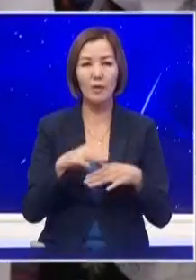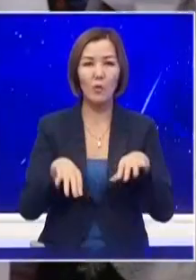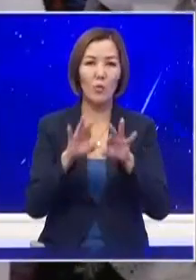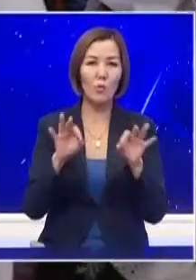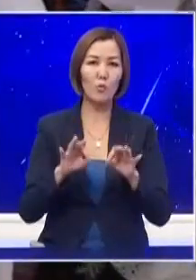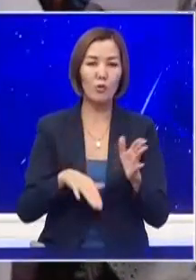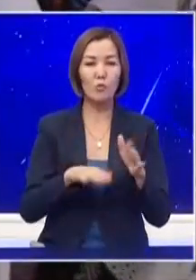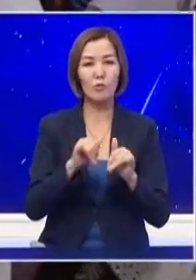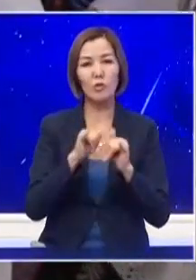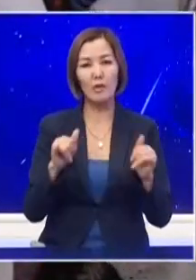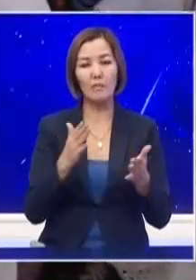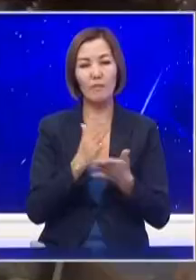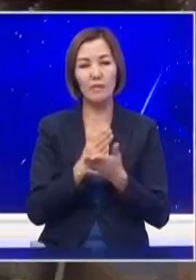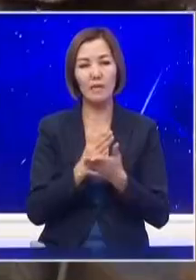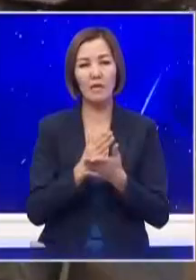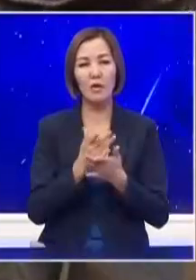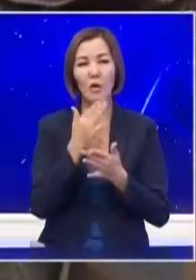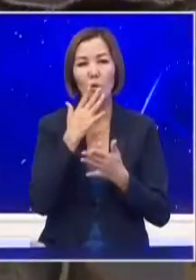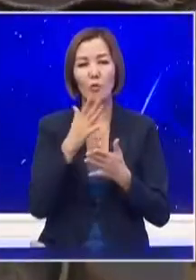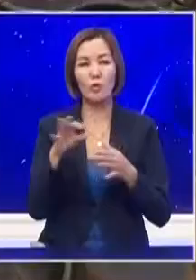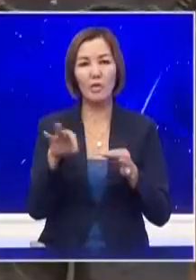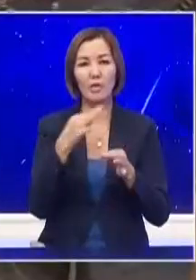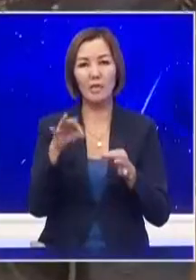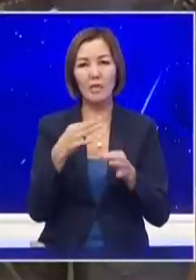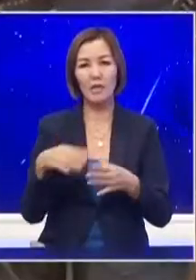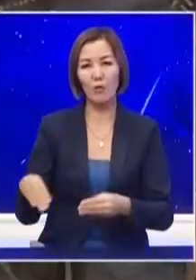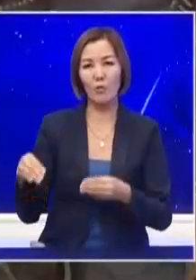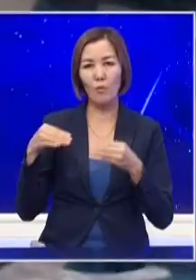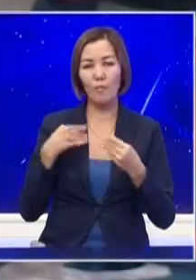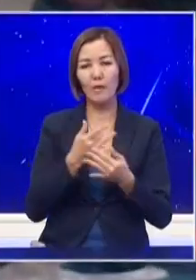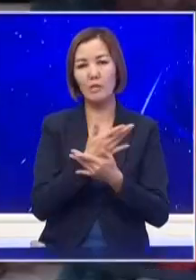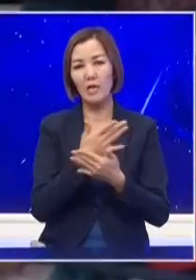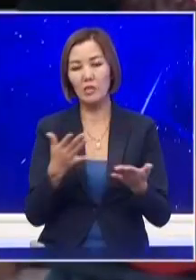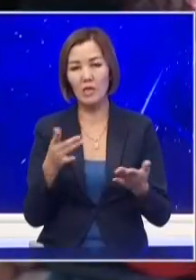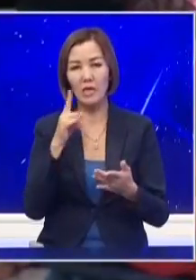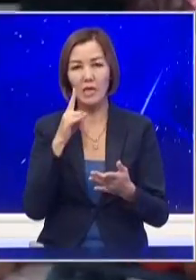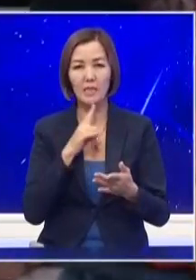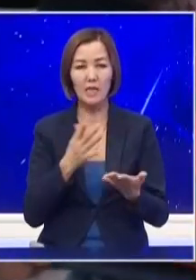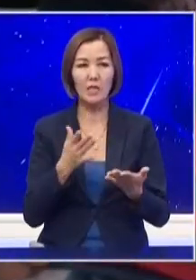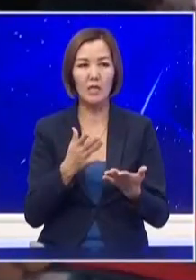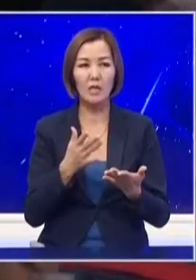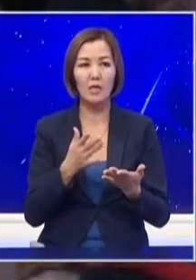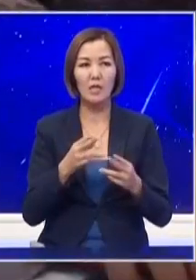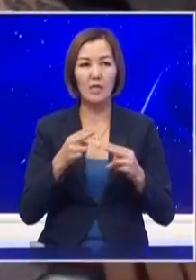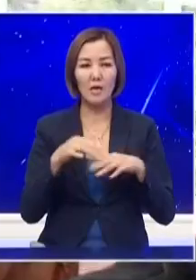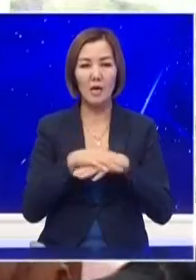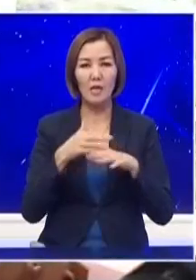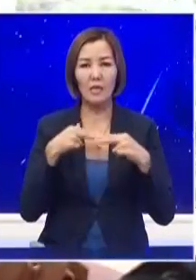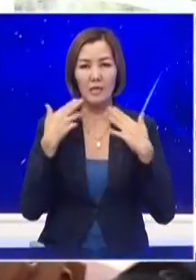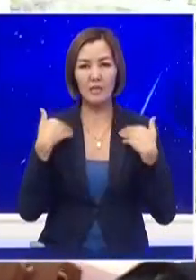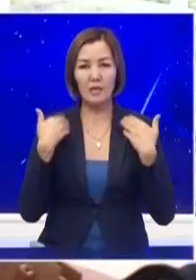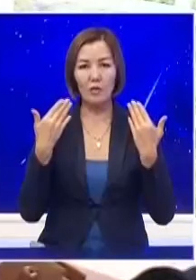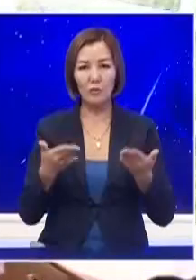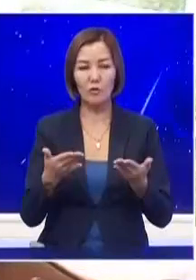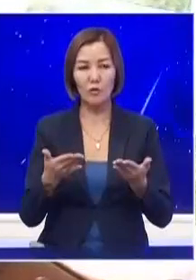саласы да өңірде өркендеп келеді. Ұлттық нақышта тіккен көрпе, жастық, текемет, сырмақ сынды бұйымдары ел назарына ұсынылды. Ат әбзелдері